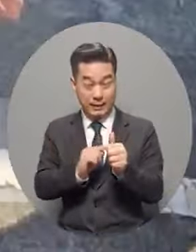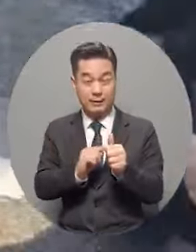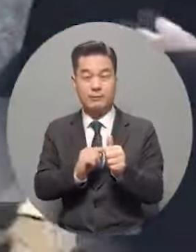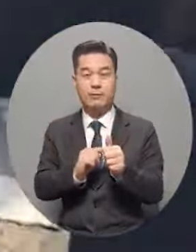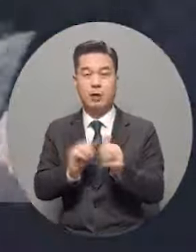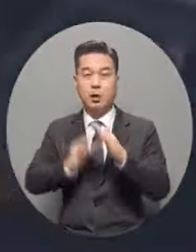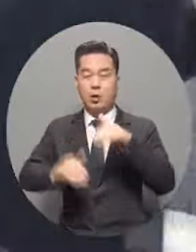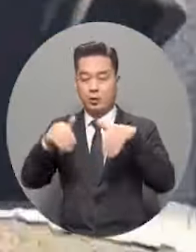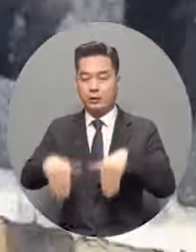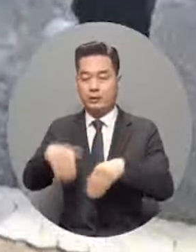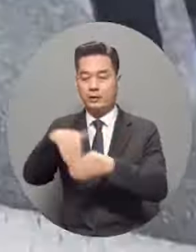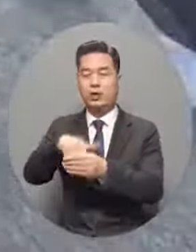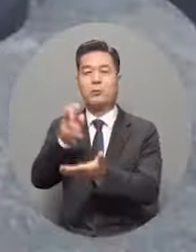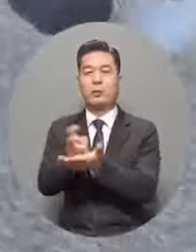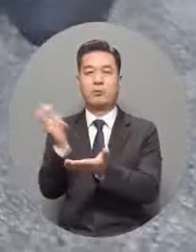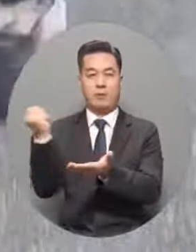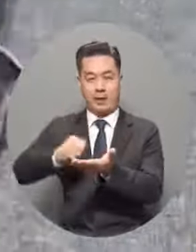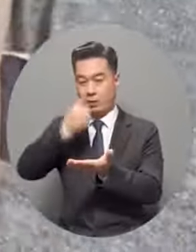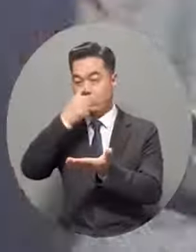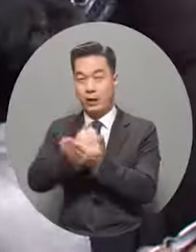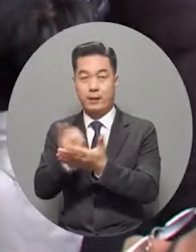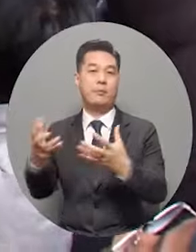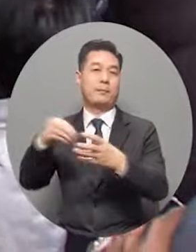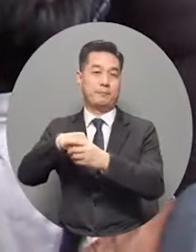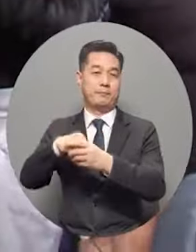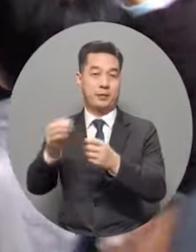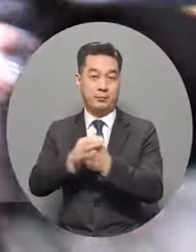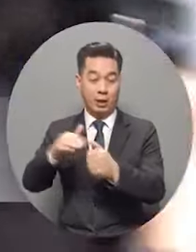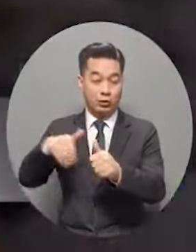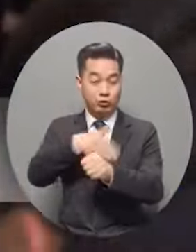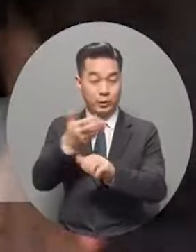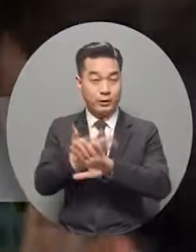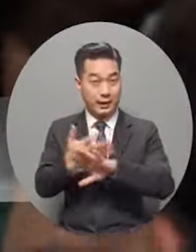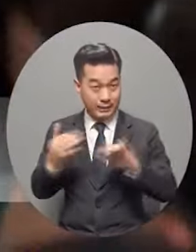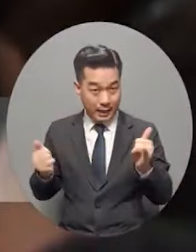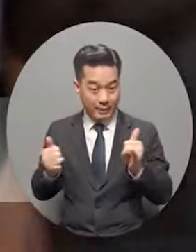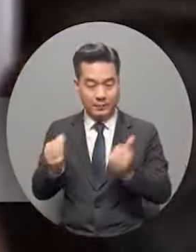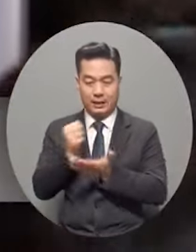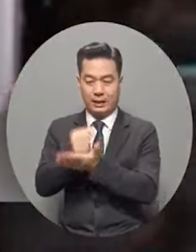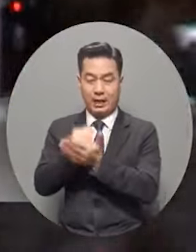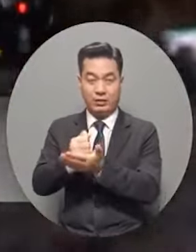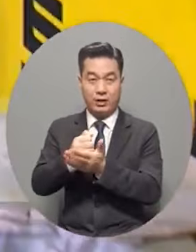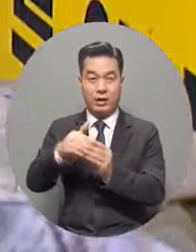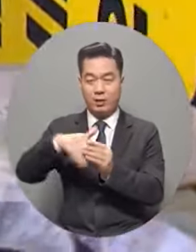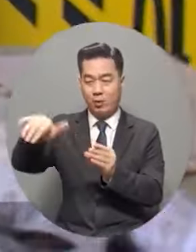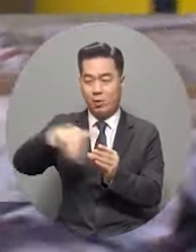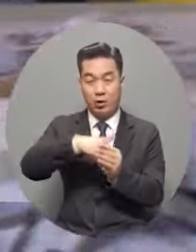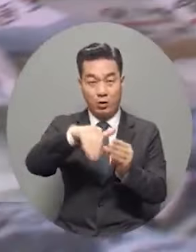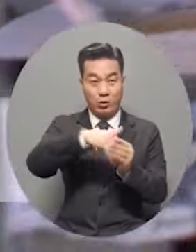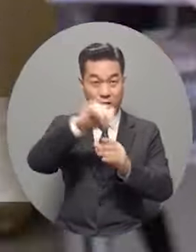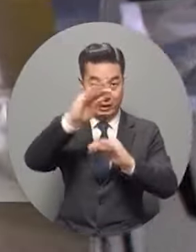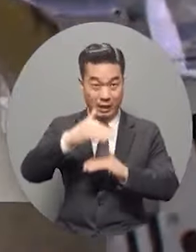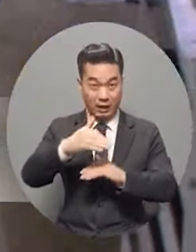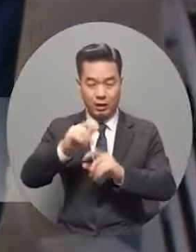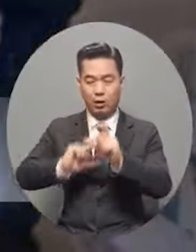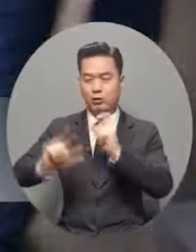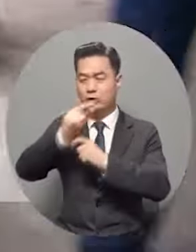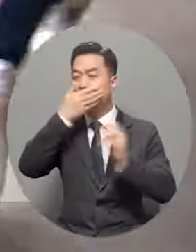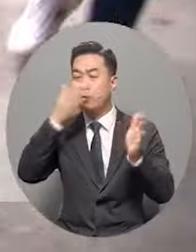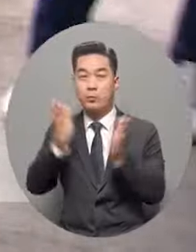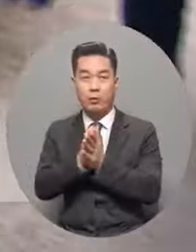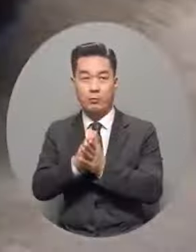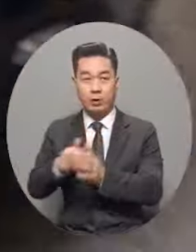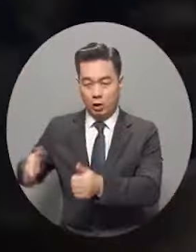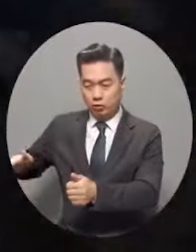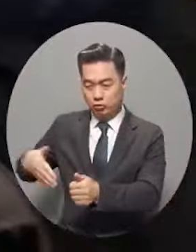위반 혐의를 추가했습니다. 검찰은 김 씨 주변 인물과 계좌 거래 내역을 조사한 결과 추가 공범이나 배후는